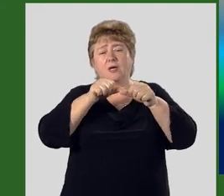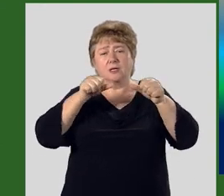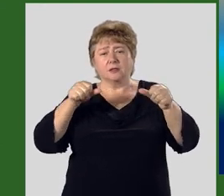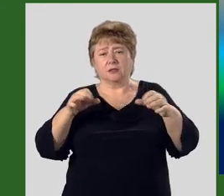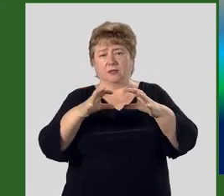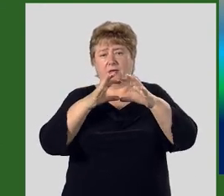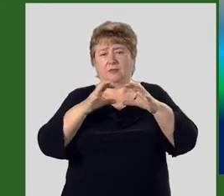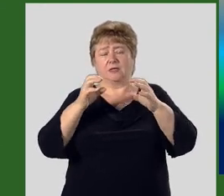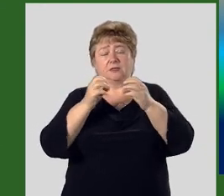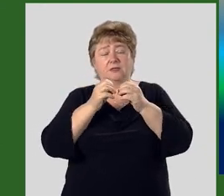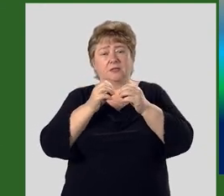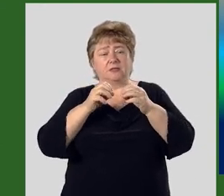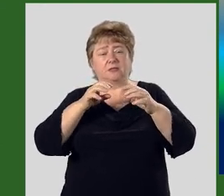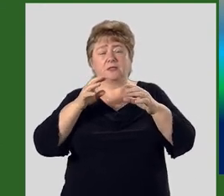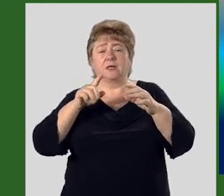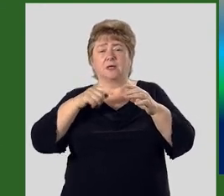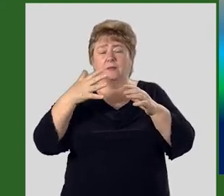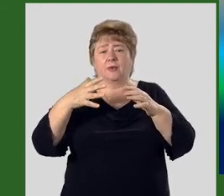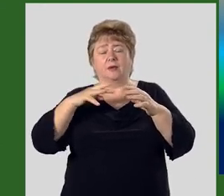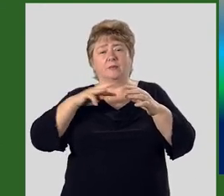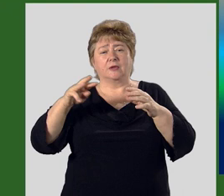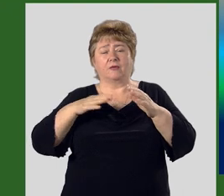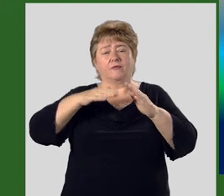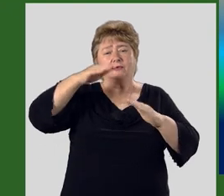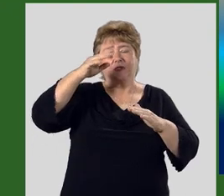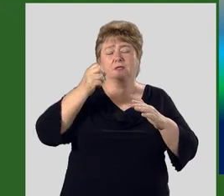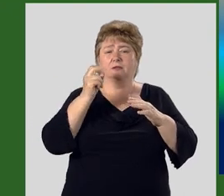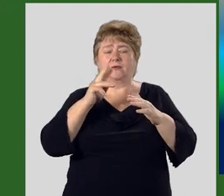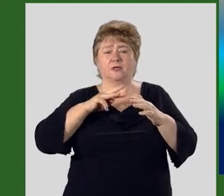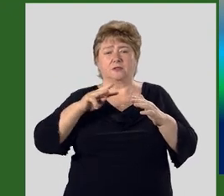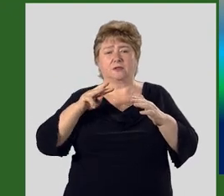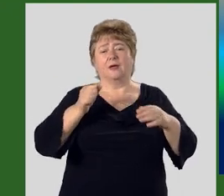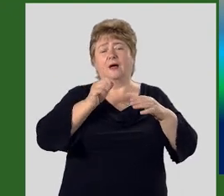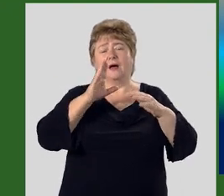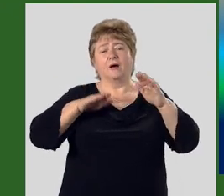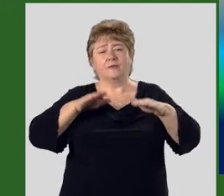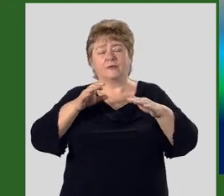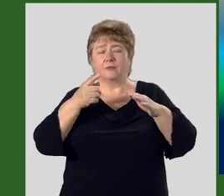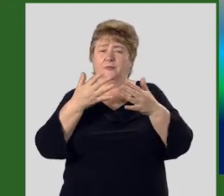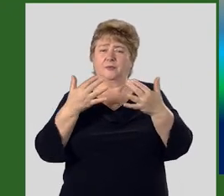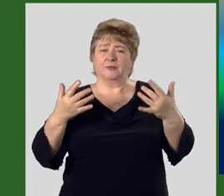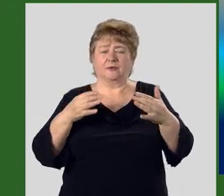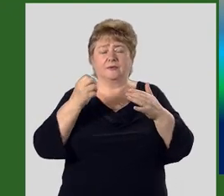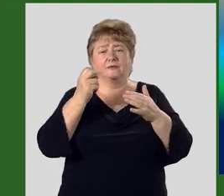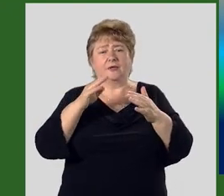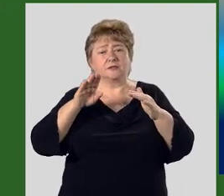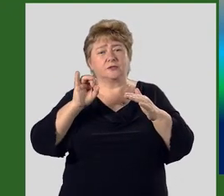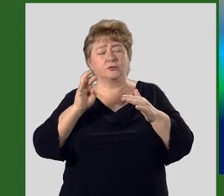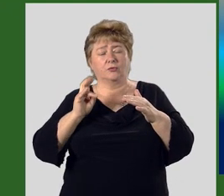глобуса 10,5 метров, высота 12 метров, а вес около 12